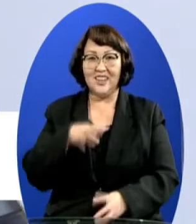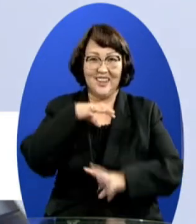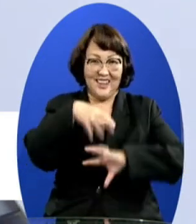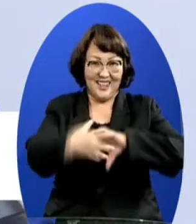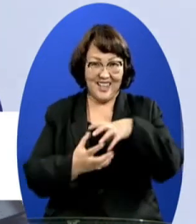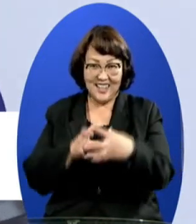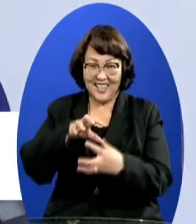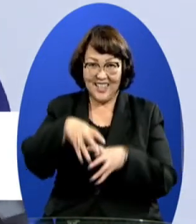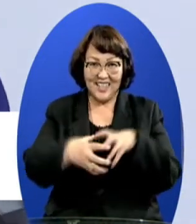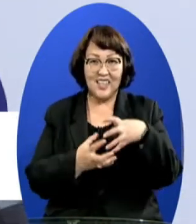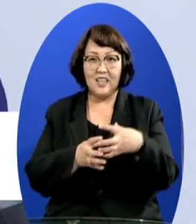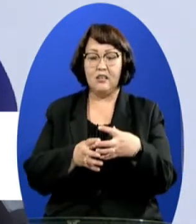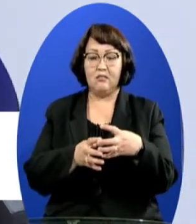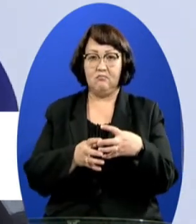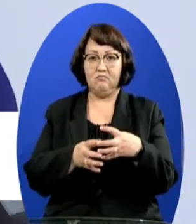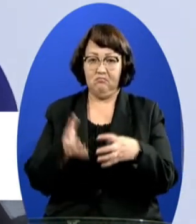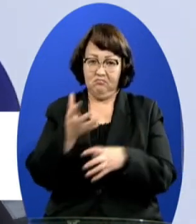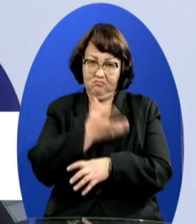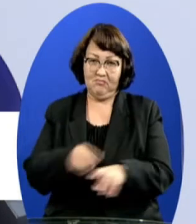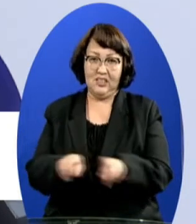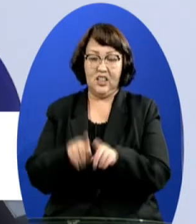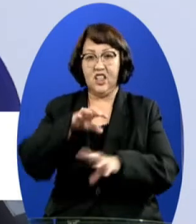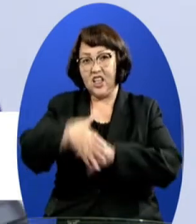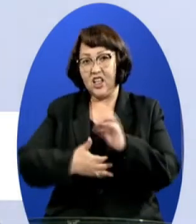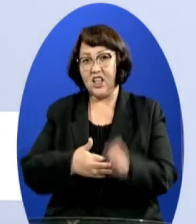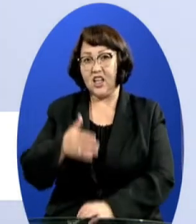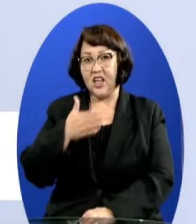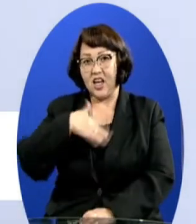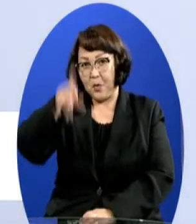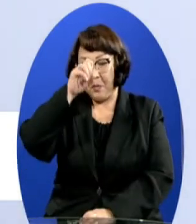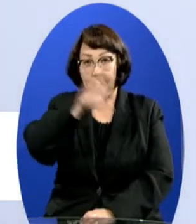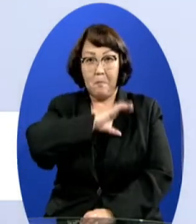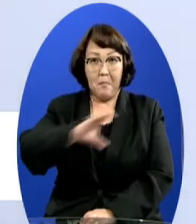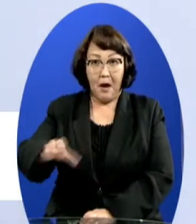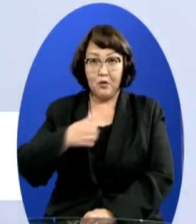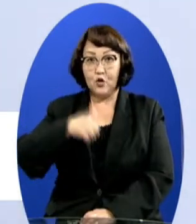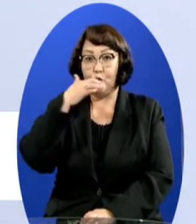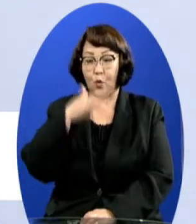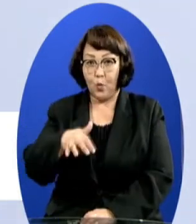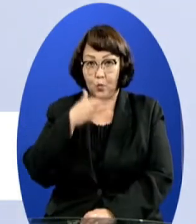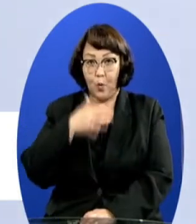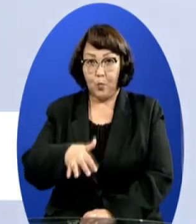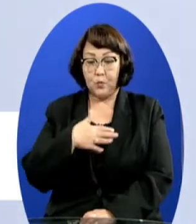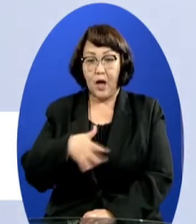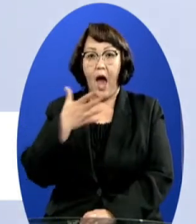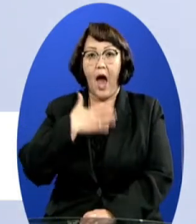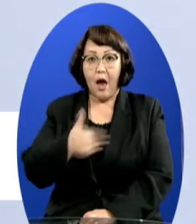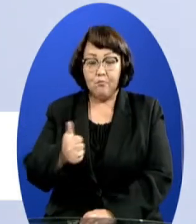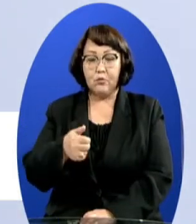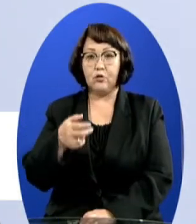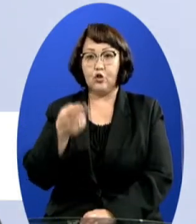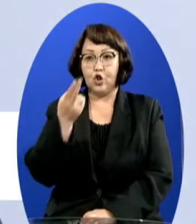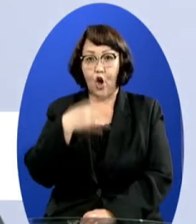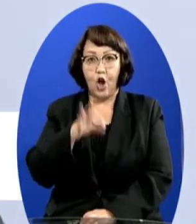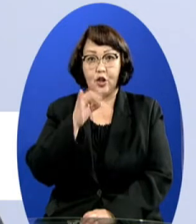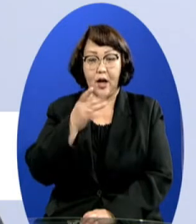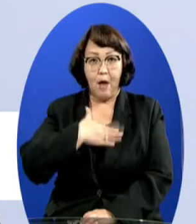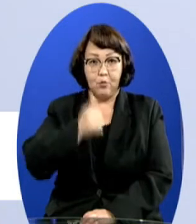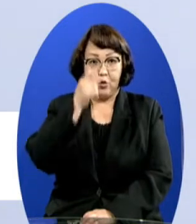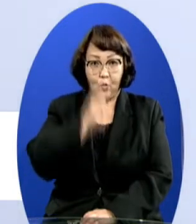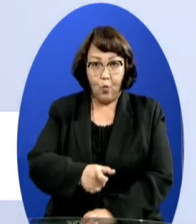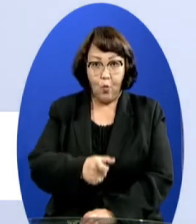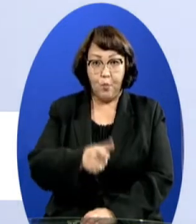юм бол одоо жишг дэлхийн эрүүл мэндийн байгууллаас гарч байгаа зөвлөмжийн хувьд бол аль болох одоо амьд донороос одоо хийхгүй тарихны